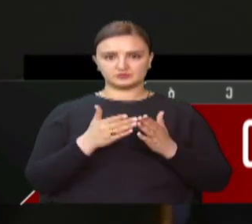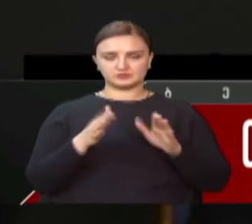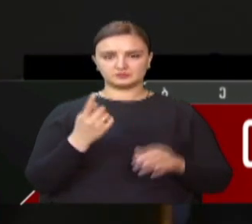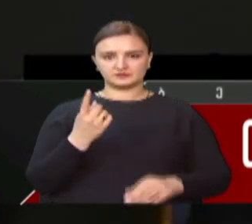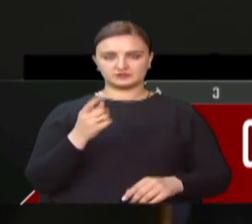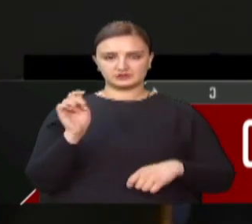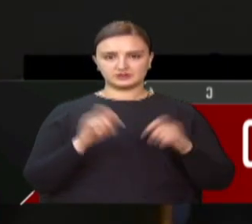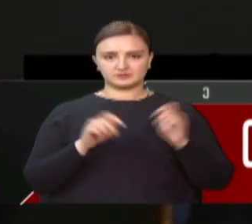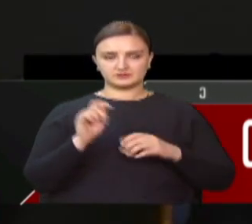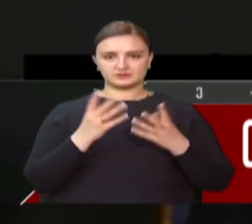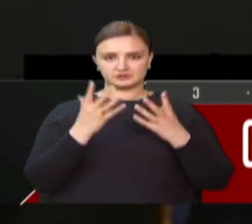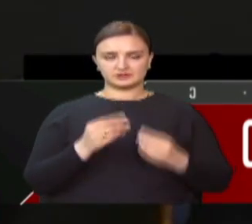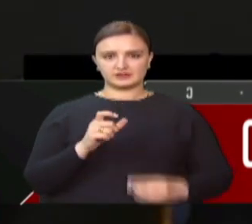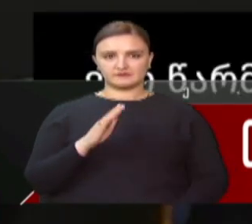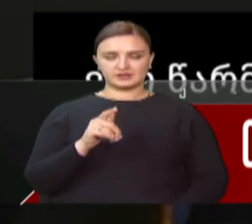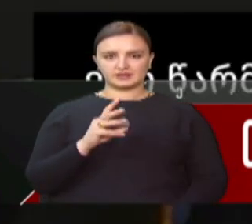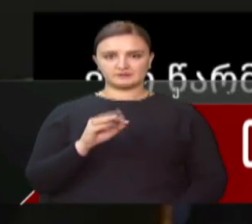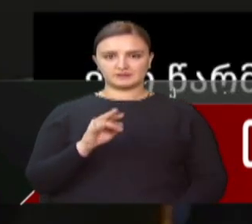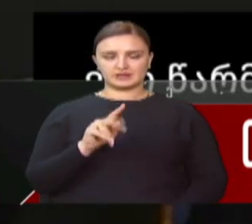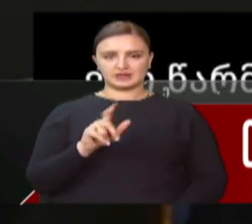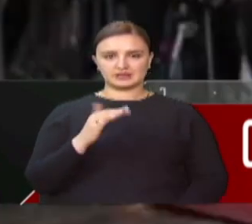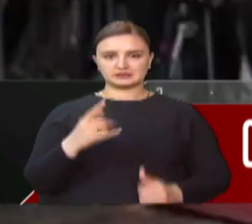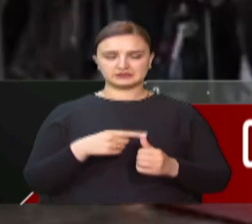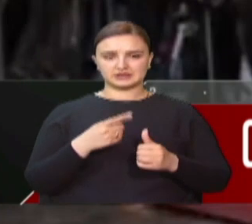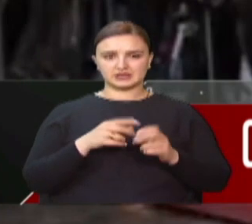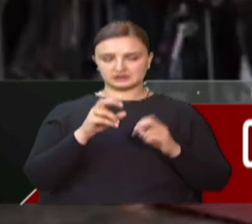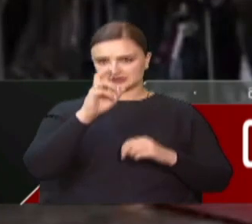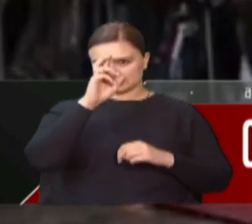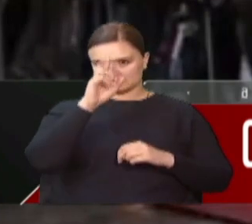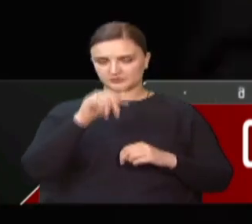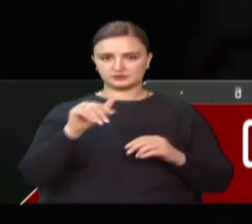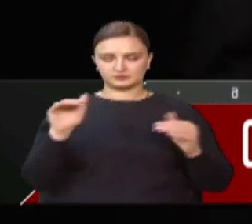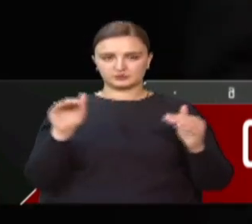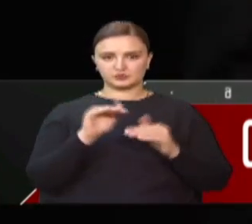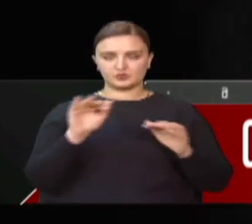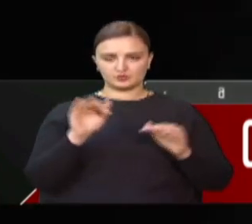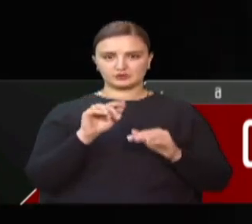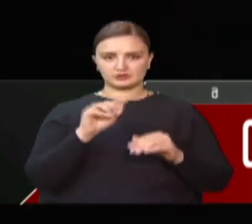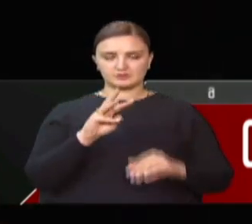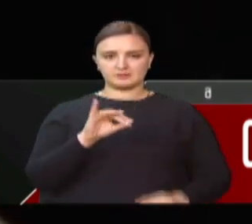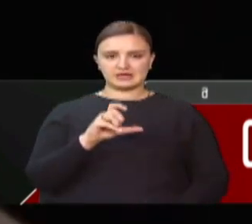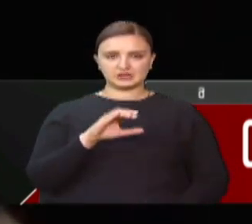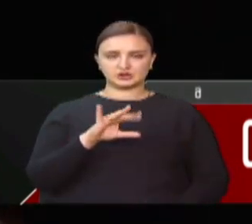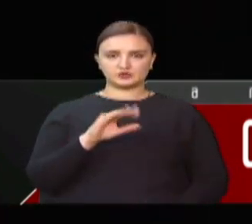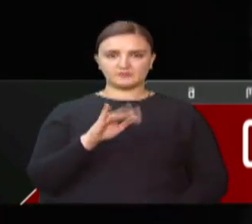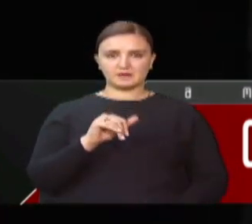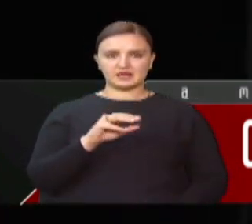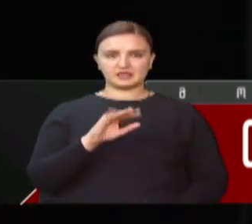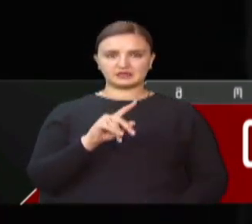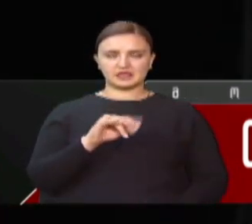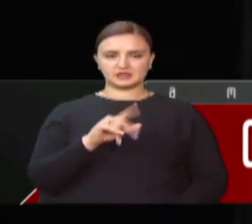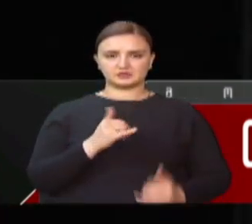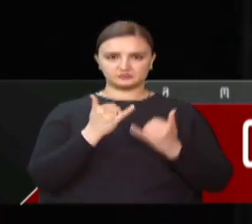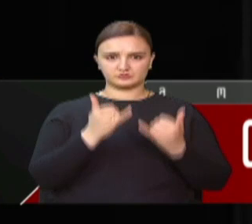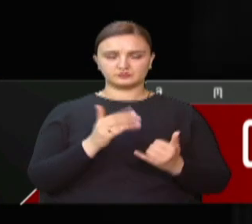პირველი საფესტივალო დღე ევგენი მიქელაძის სახელობის სახელმწიფო სიმფონიურ ორკესტრს და მაესტრო ვახტანგ მაჭავარიანს